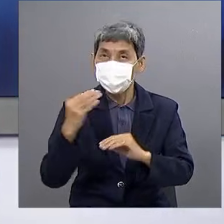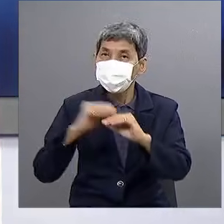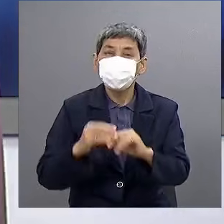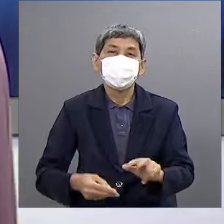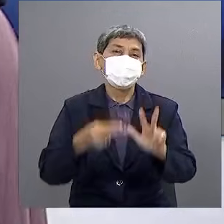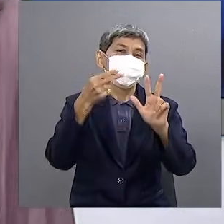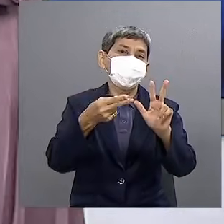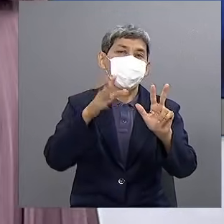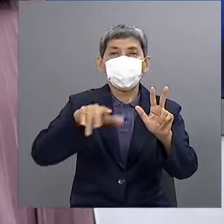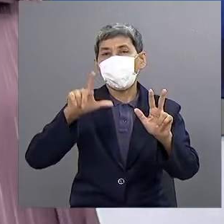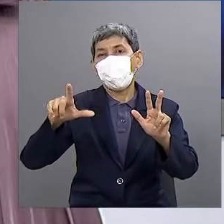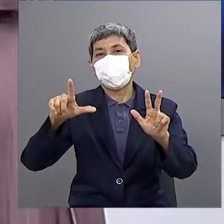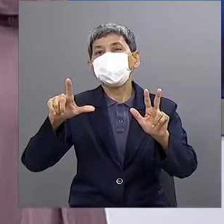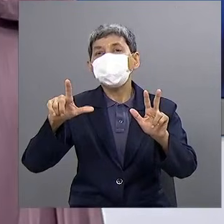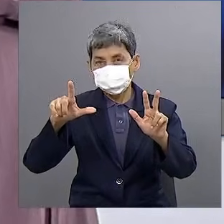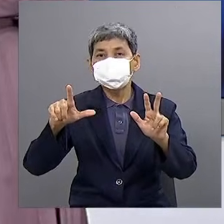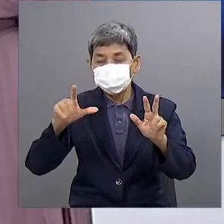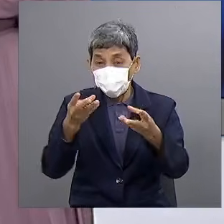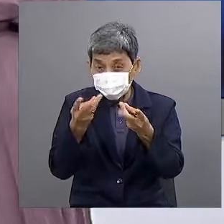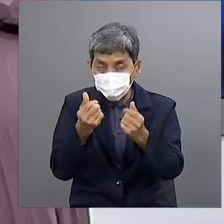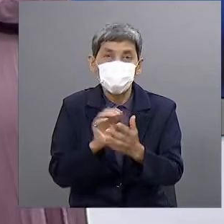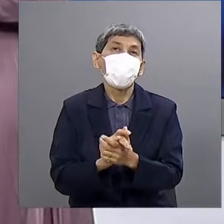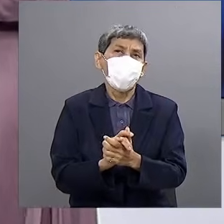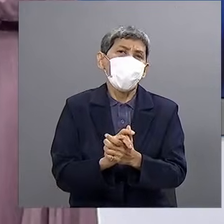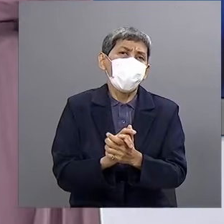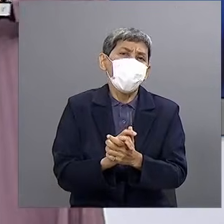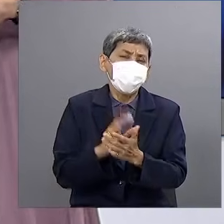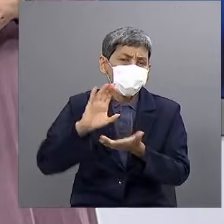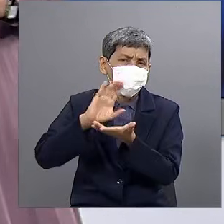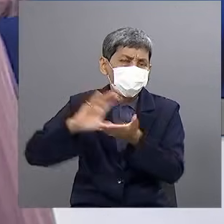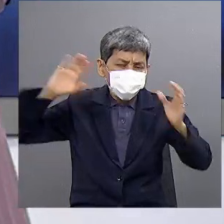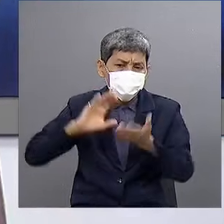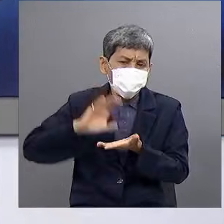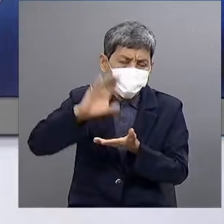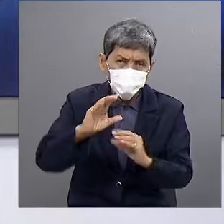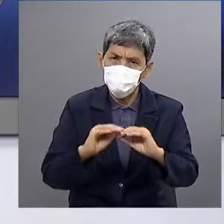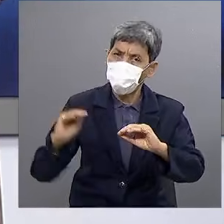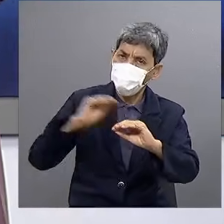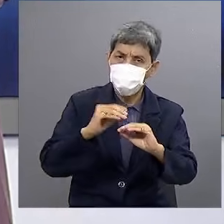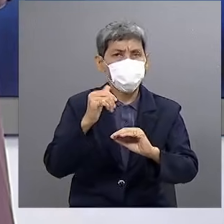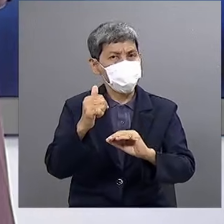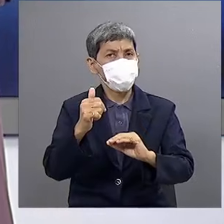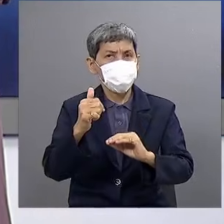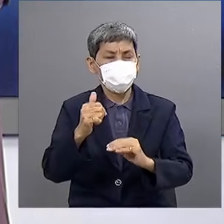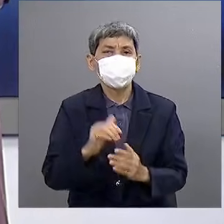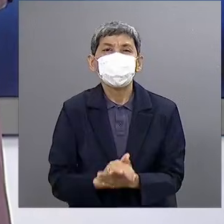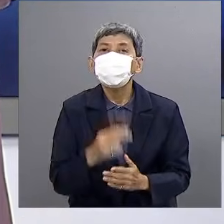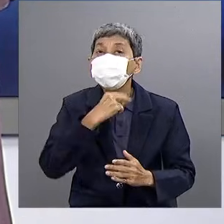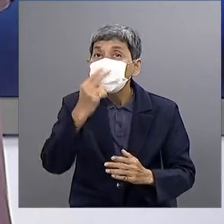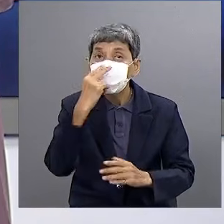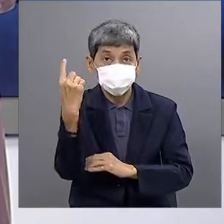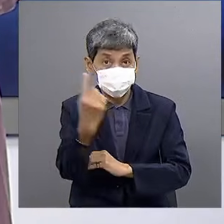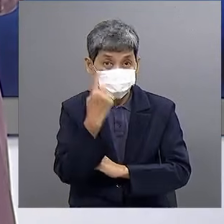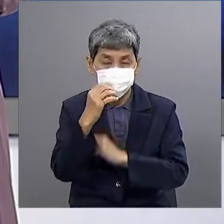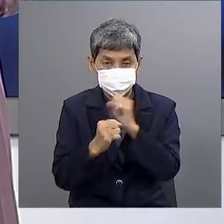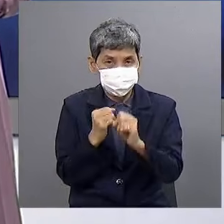บาทค่ะซึ่งมันเป็นตัวเลขที่สูงกว่าเงินสนับสนุนของรัฐบาลถึง3เท่าด้วยกันค่ะมาถึงการท่องเที่ยวในปีนี้บ้างนะ